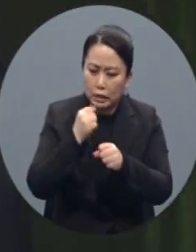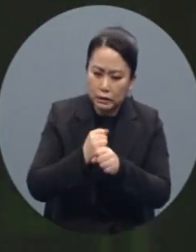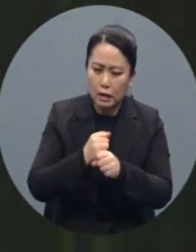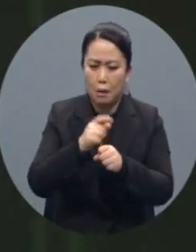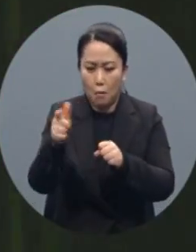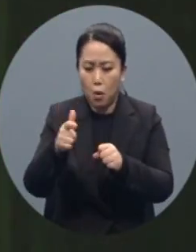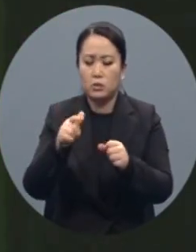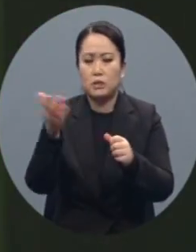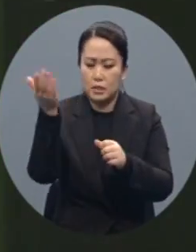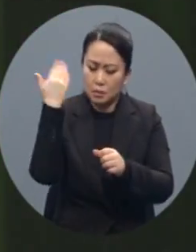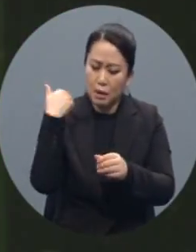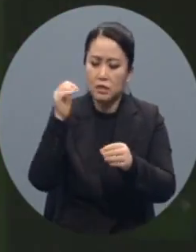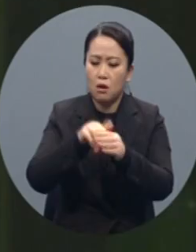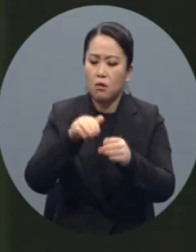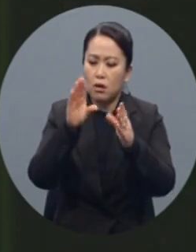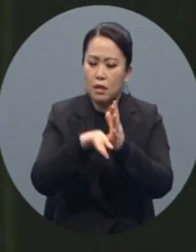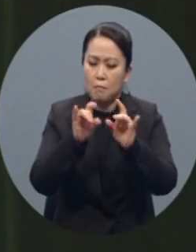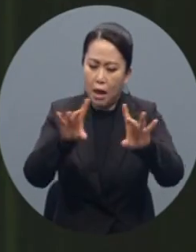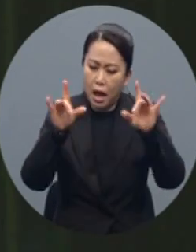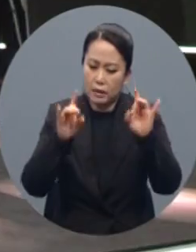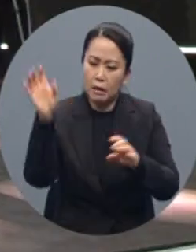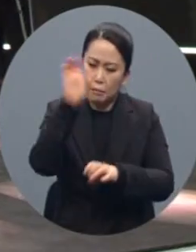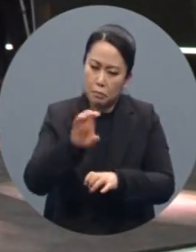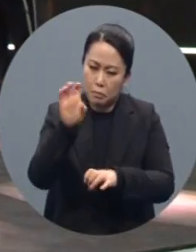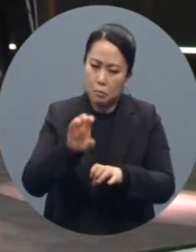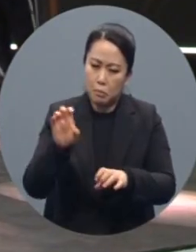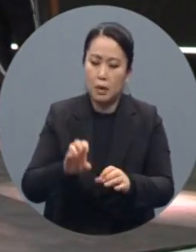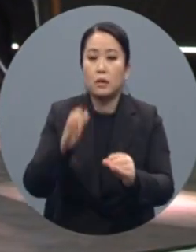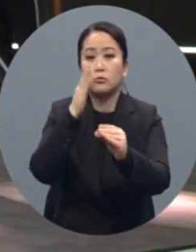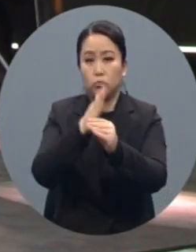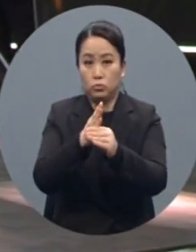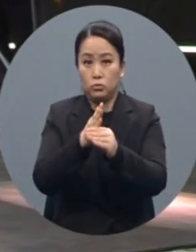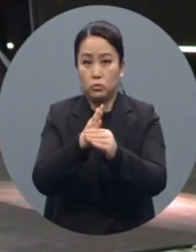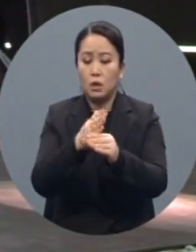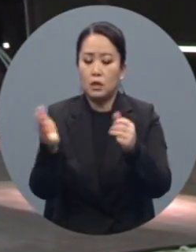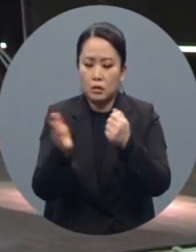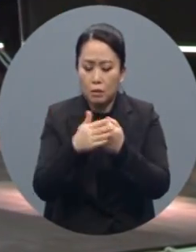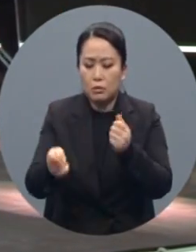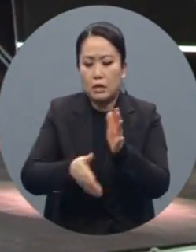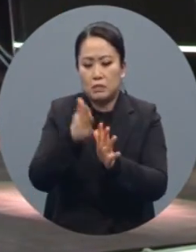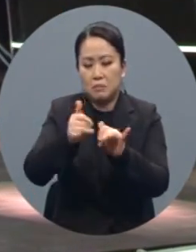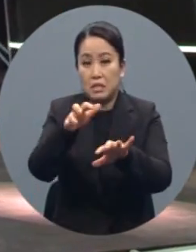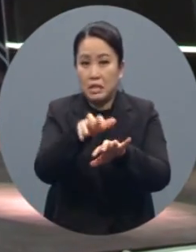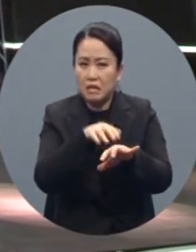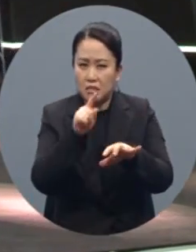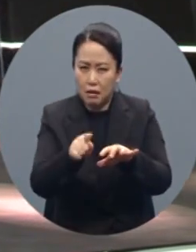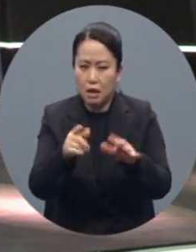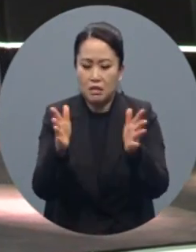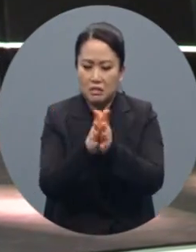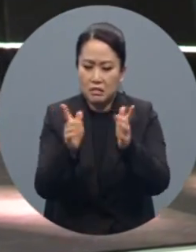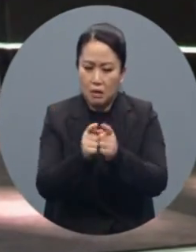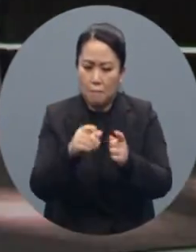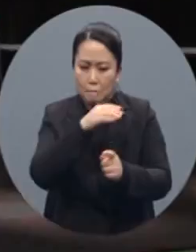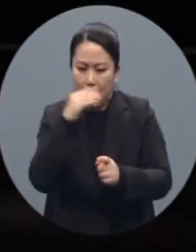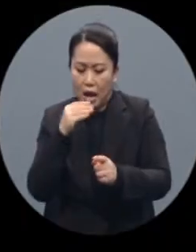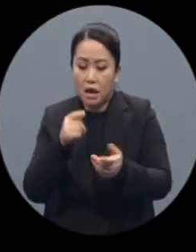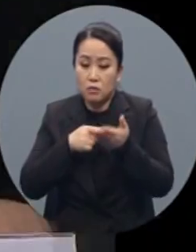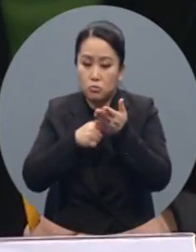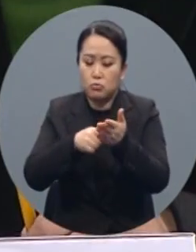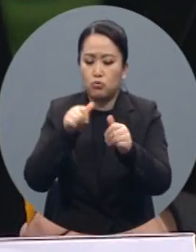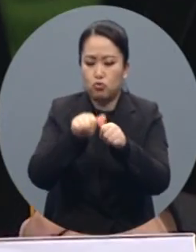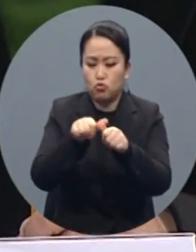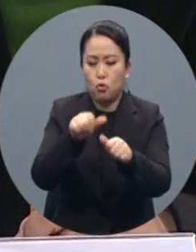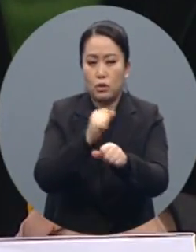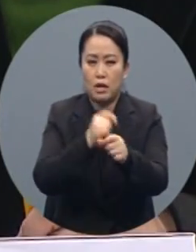나왔던 퍼플 이즘 0 양만을 되풀이하고 있는 상황 시민단체의 직설적이고 따끔한 충고에 어떤 반응을